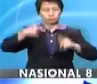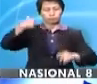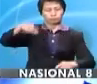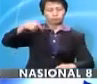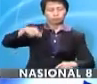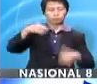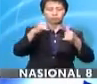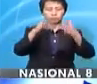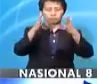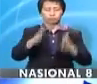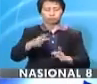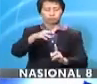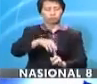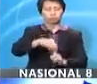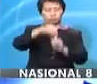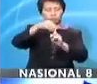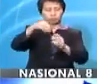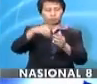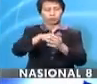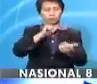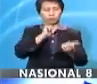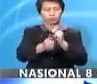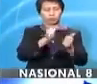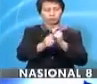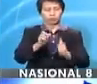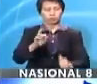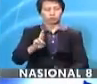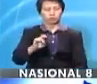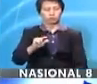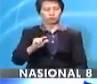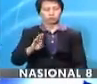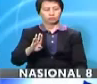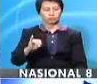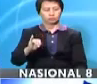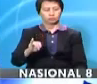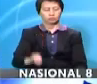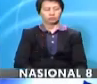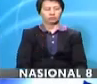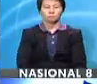atlet sukan negara khususnya dalam sukan rugby.